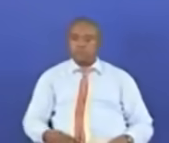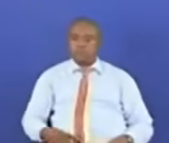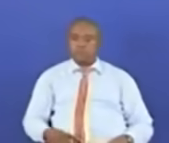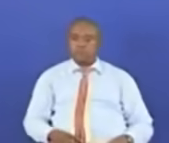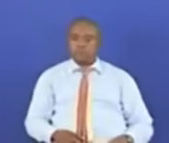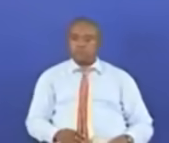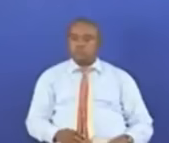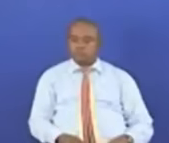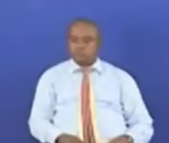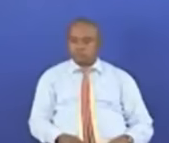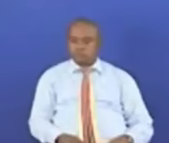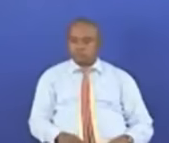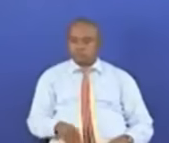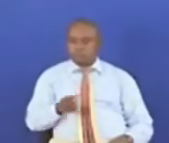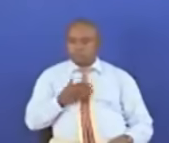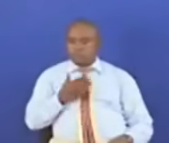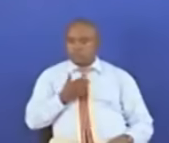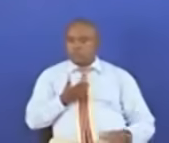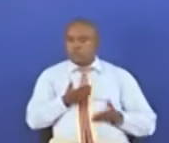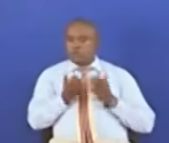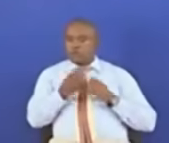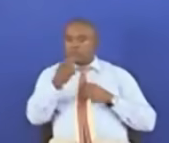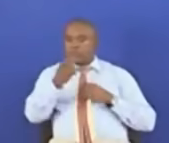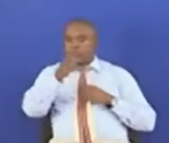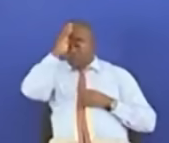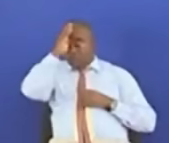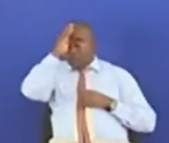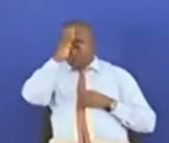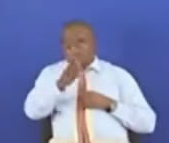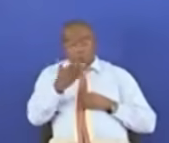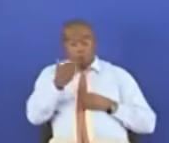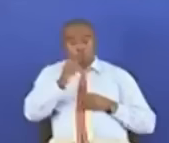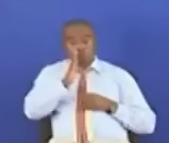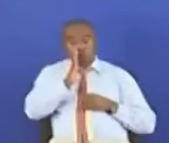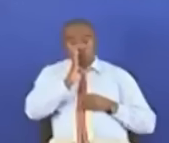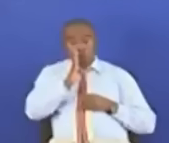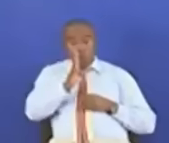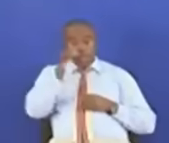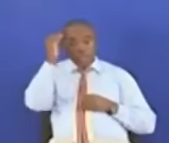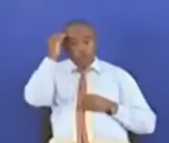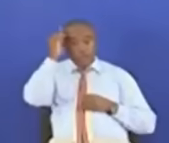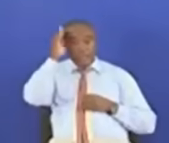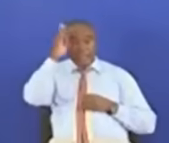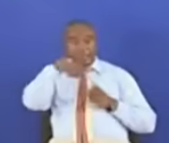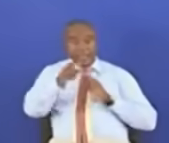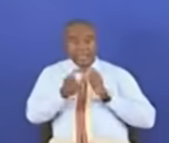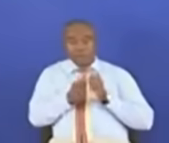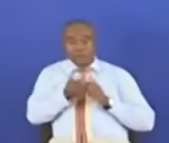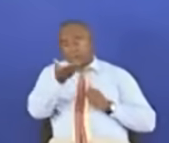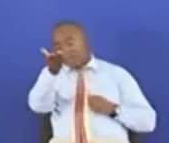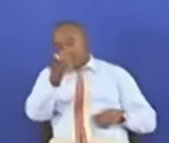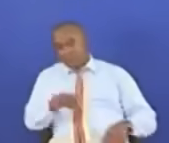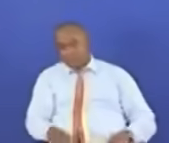Wasiwe sikutaka profesa akatizwe sababu kwa najua flow yake na umuhimu wa knowledge yake kwenye masuala haya.